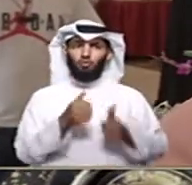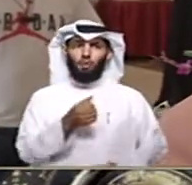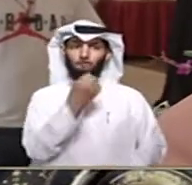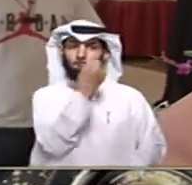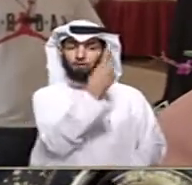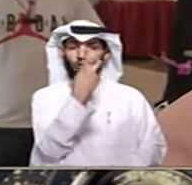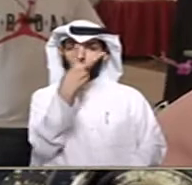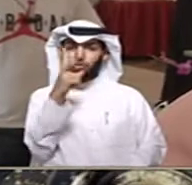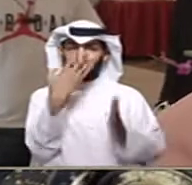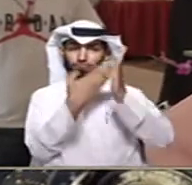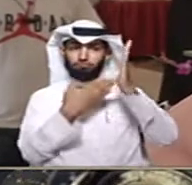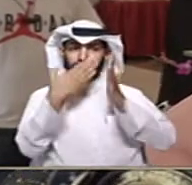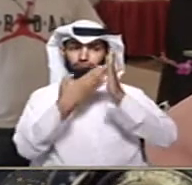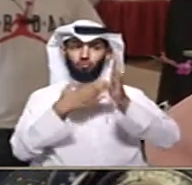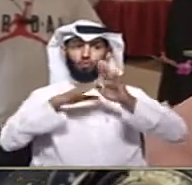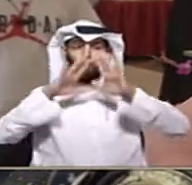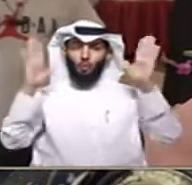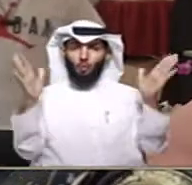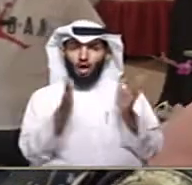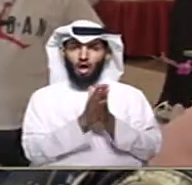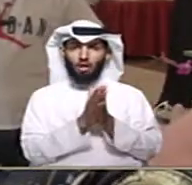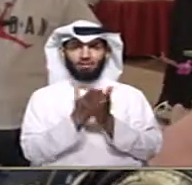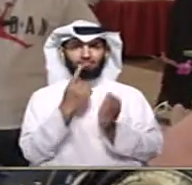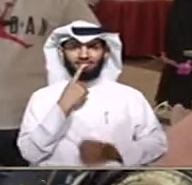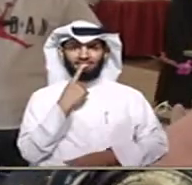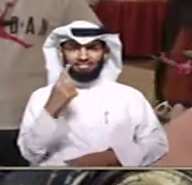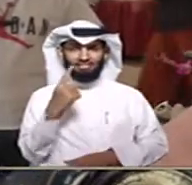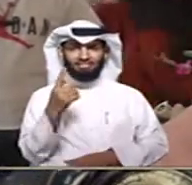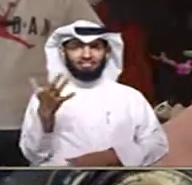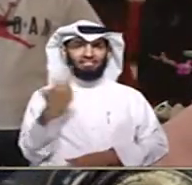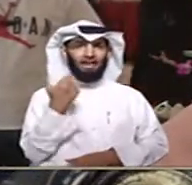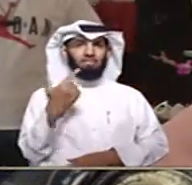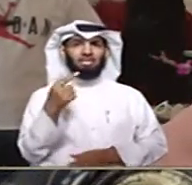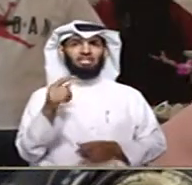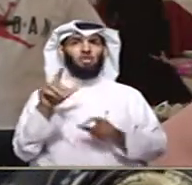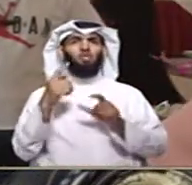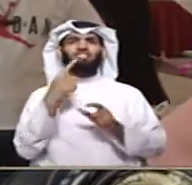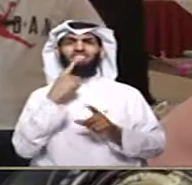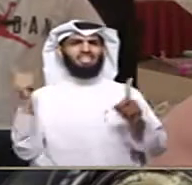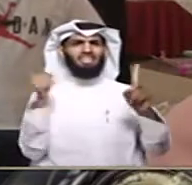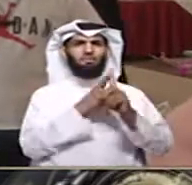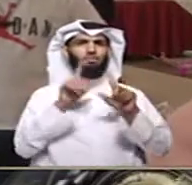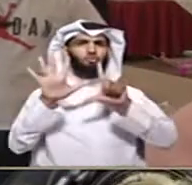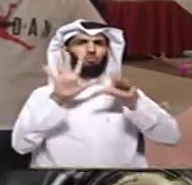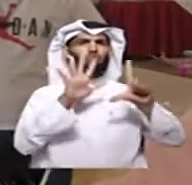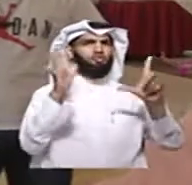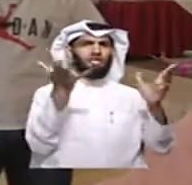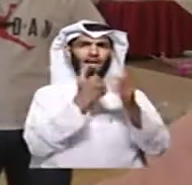120 عملية اذا نقسمهم على بالسنة 52 اسبوع، يعني بواقع تقريبا